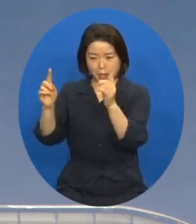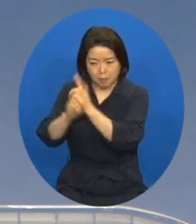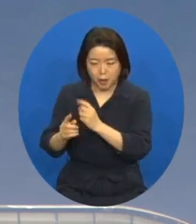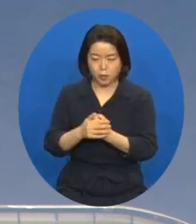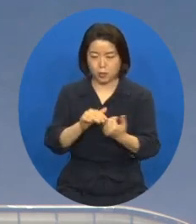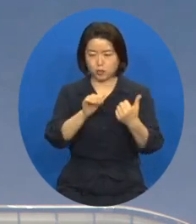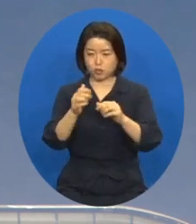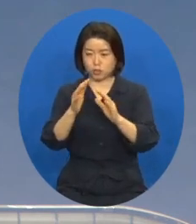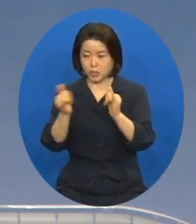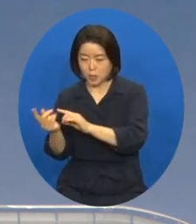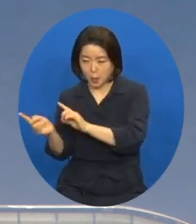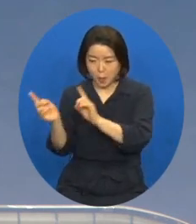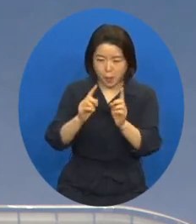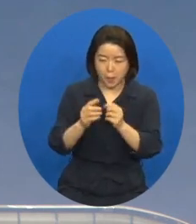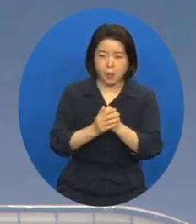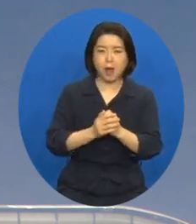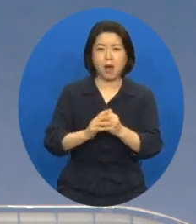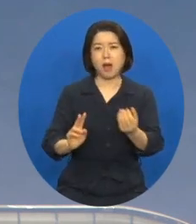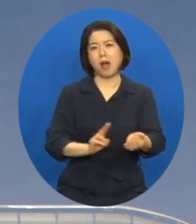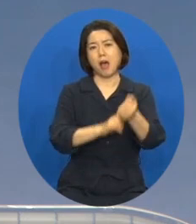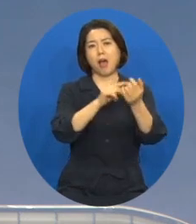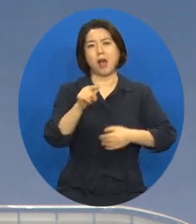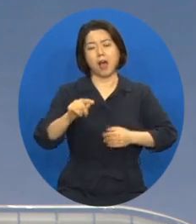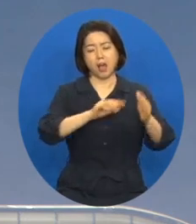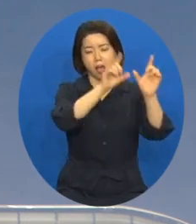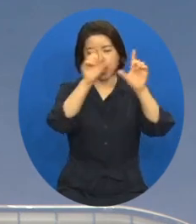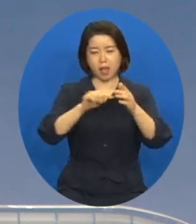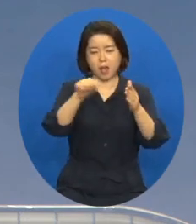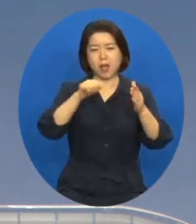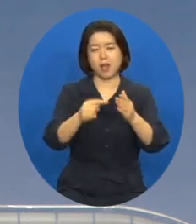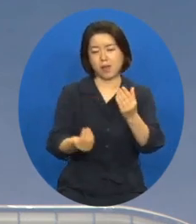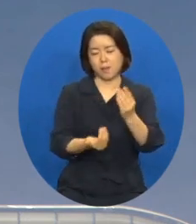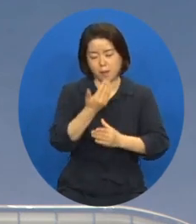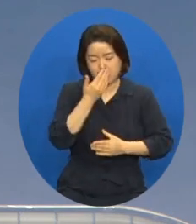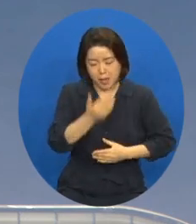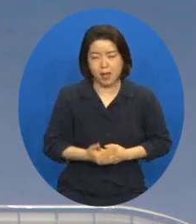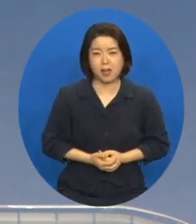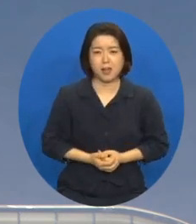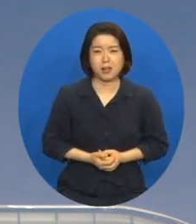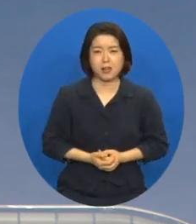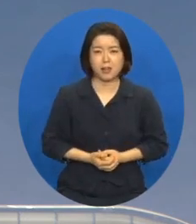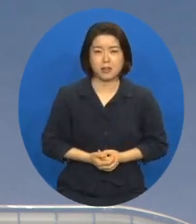죽은 자도 살아나는 기적이 그 삶 속에 일어나지 않겠는가?